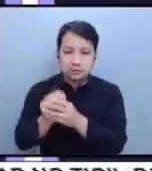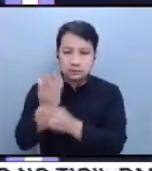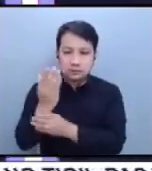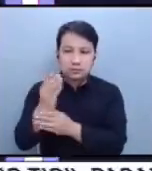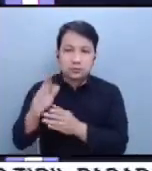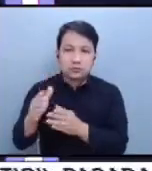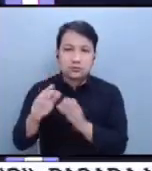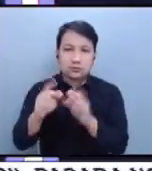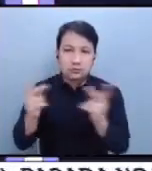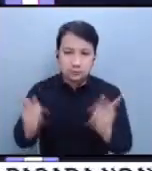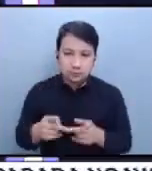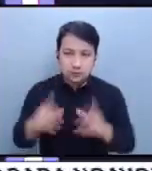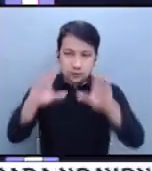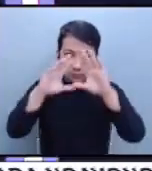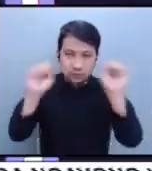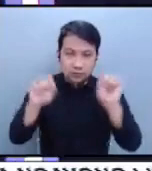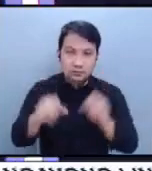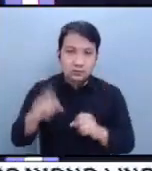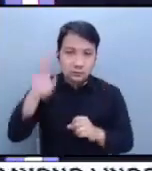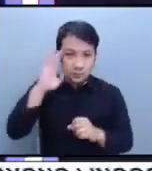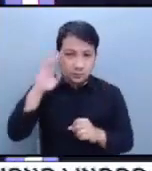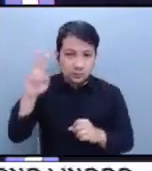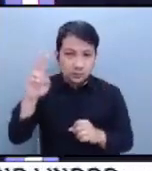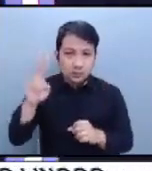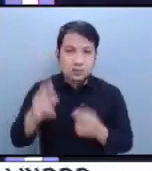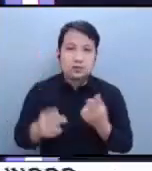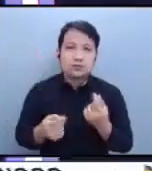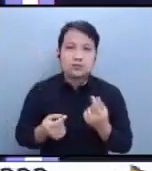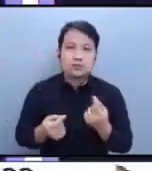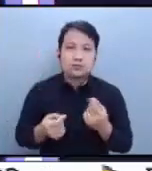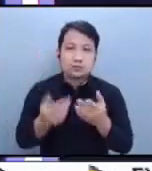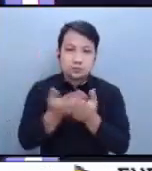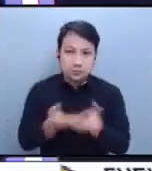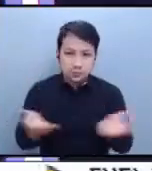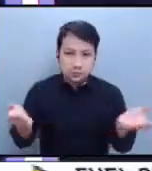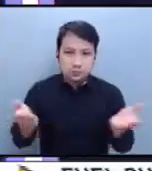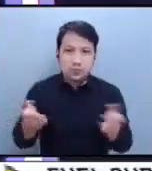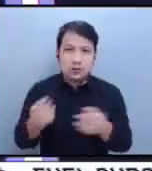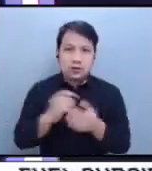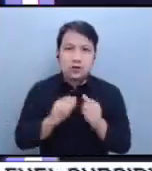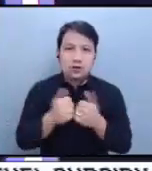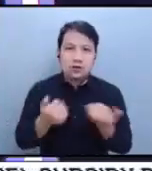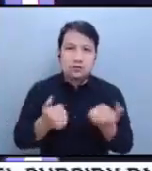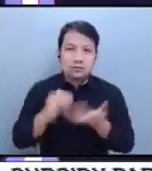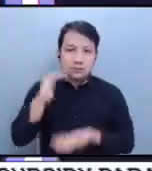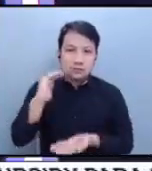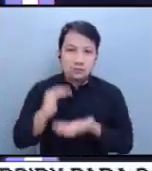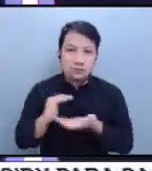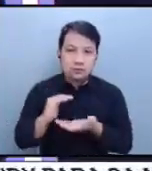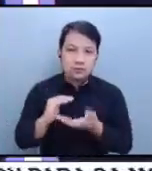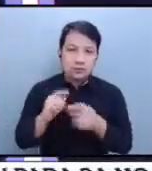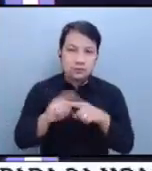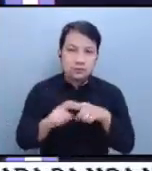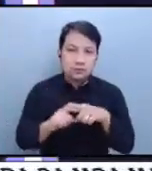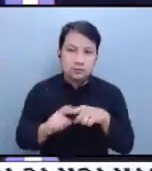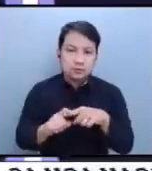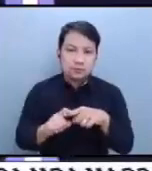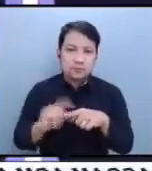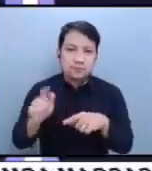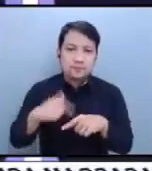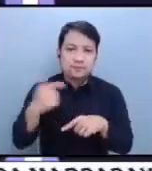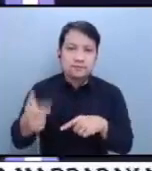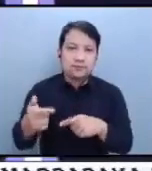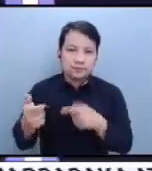si Presidential Candidate Bongbong Marcos naman, nilatag ang mga paraan para mapababa ang presyo ng kuryente. Ang aktibidad ng iba